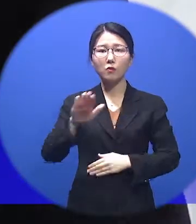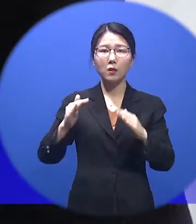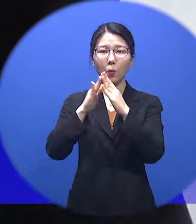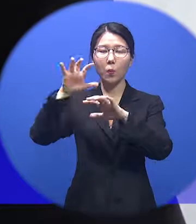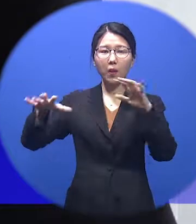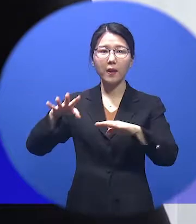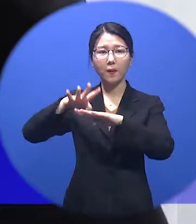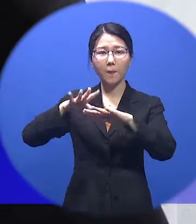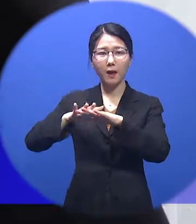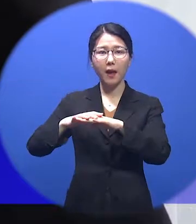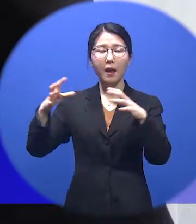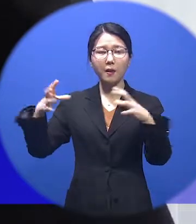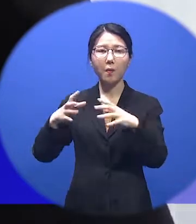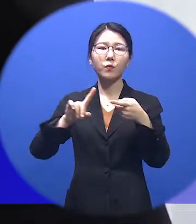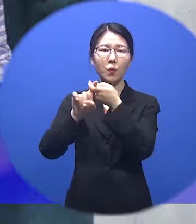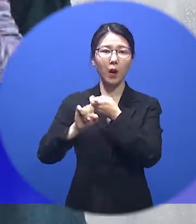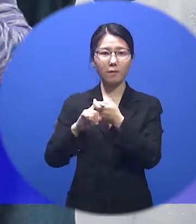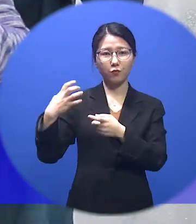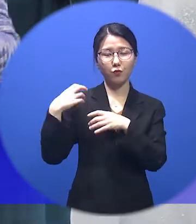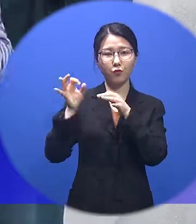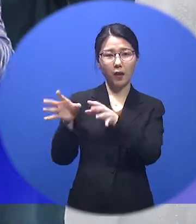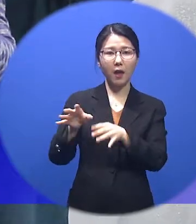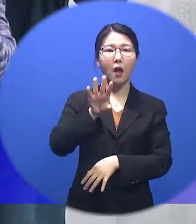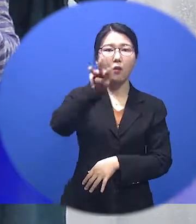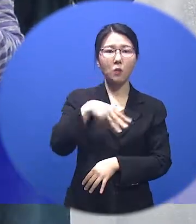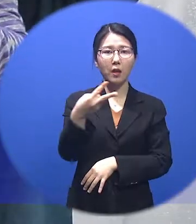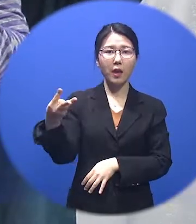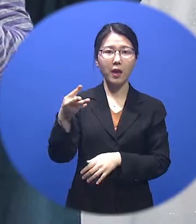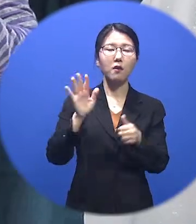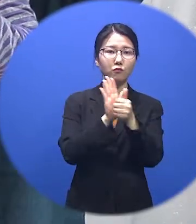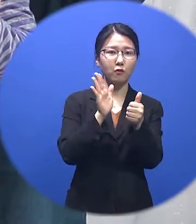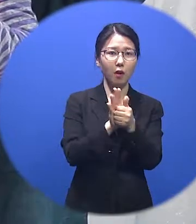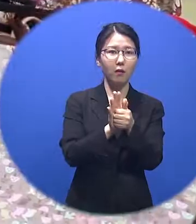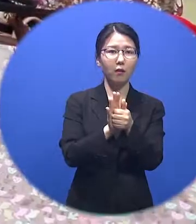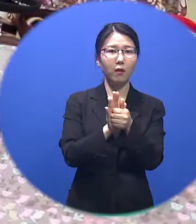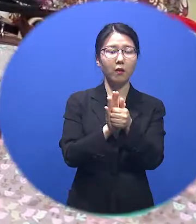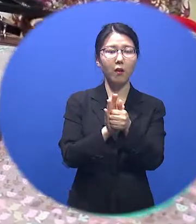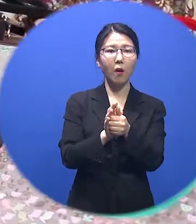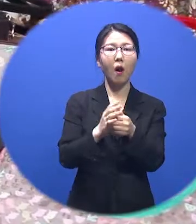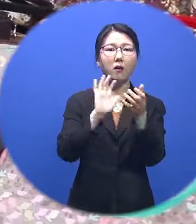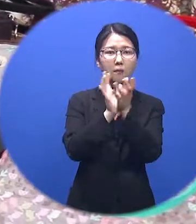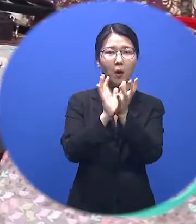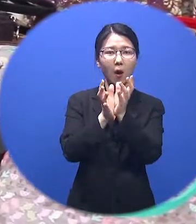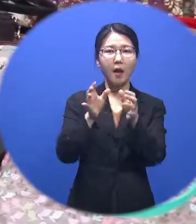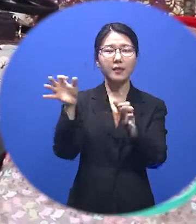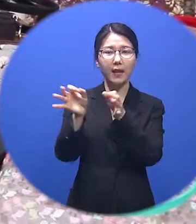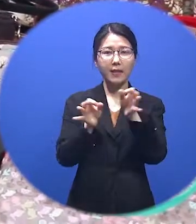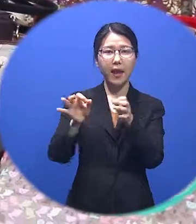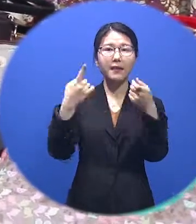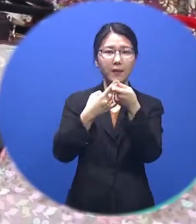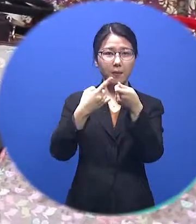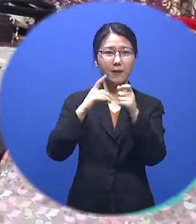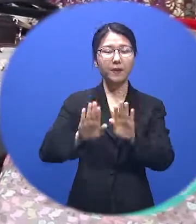텃밭 협동조합이 주관하고 롯데몰 은평점이 후원하는 은평 꽃피는 장날. 그첫 번째